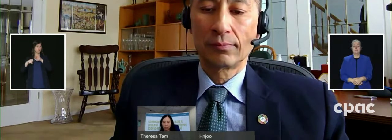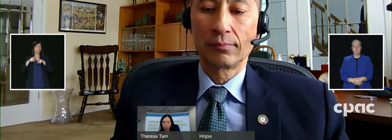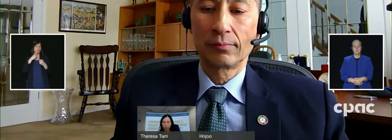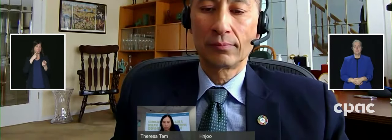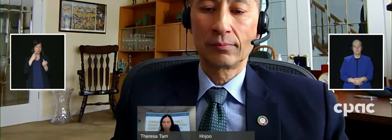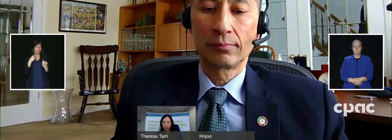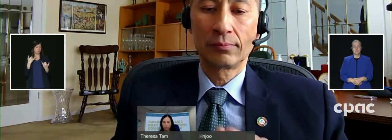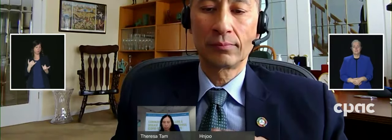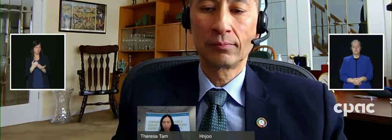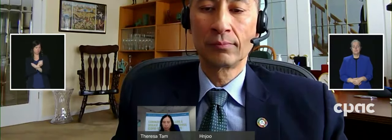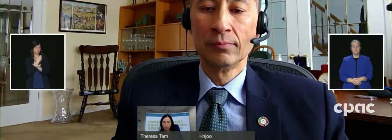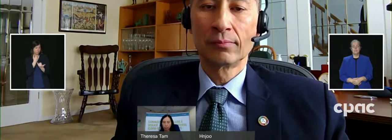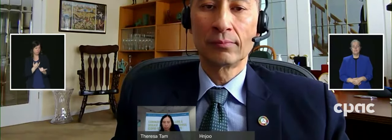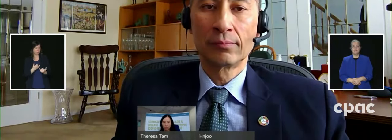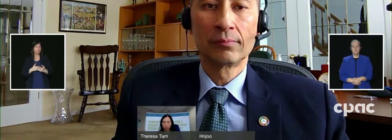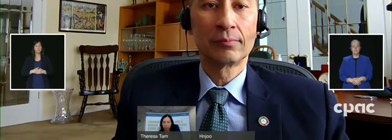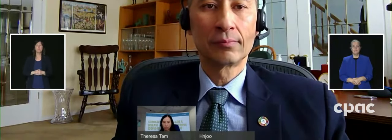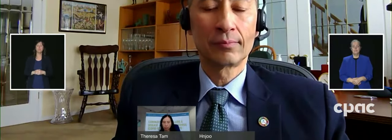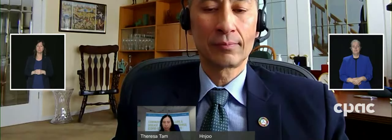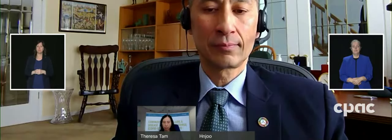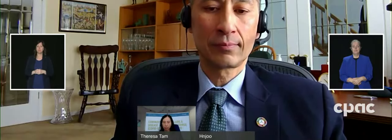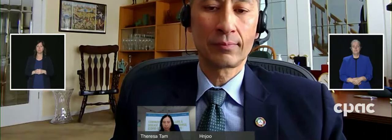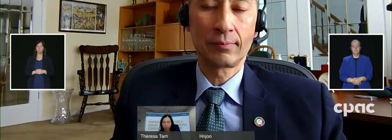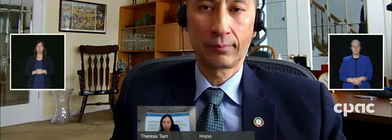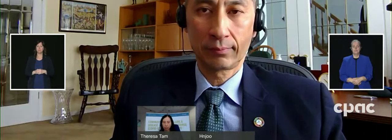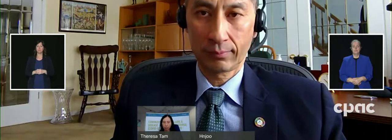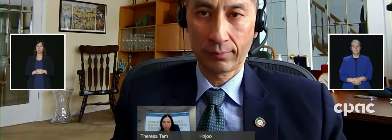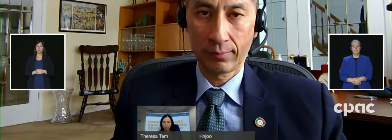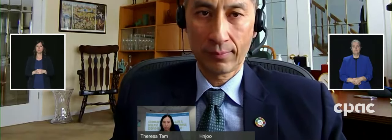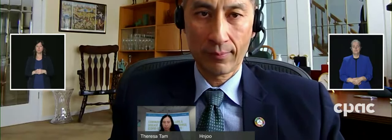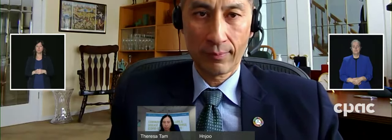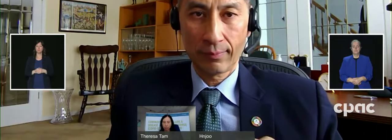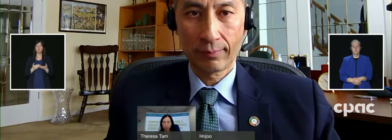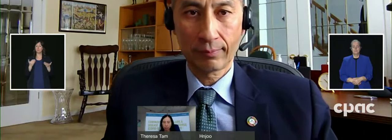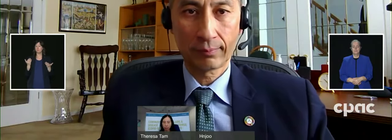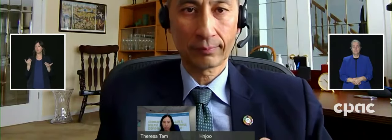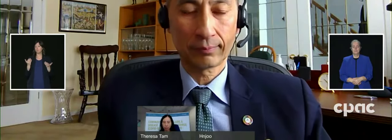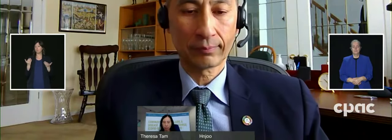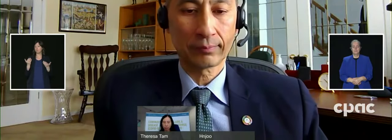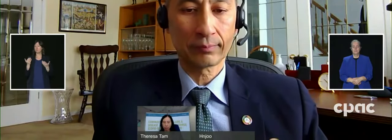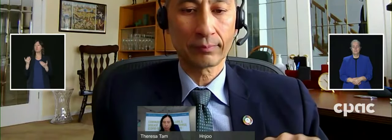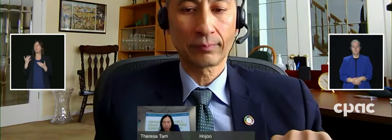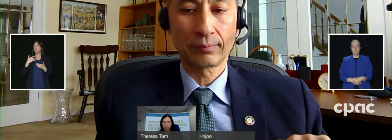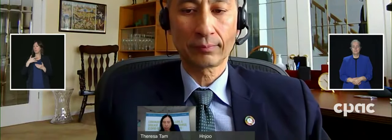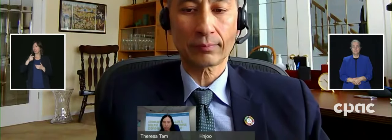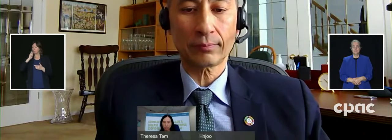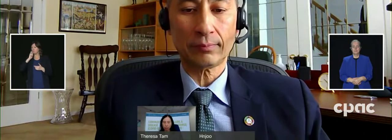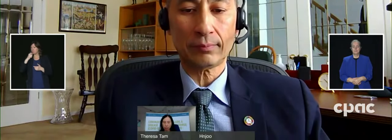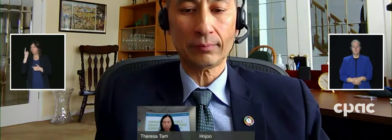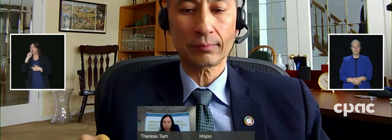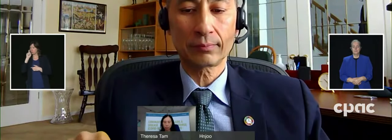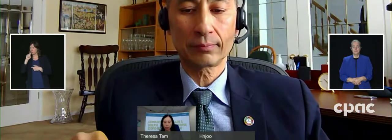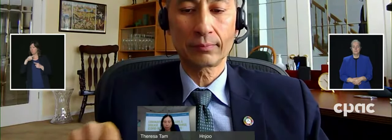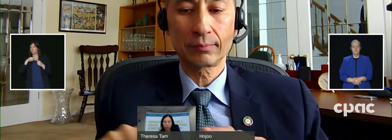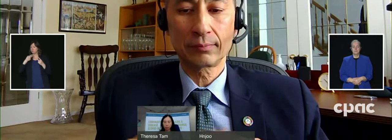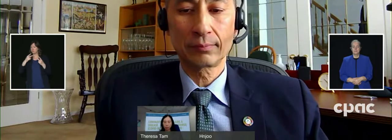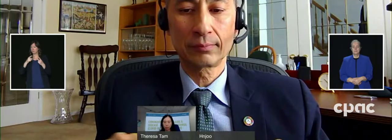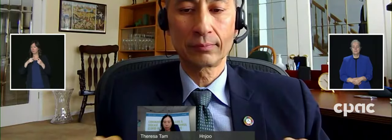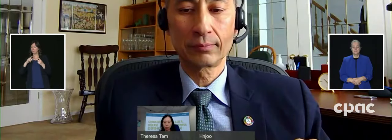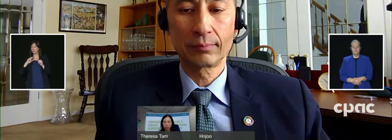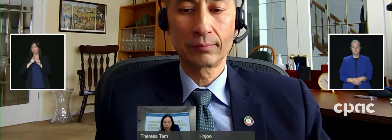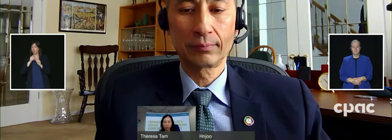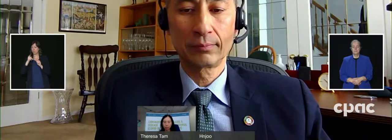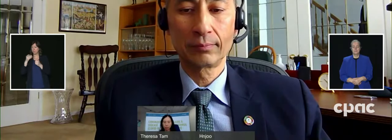and answer portion of the briefing. As usual, you get one question and one follow-up. Vous